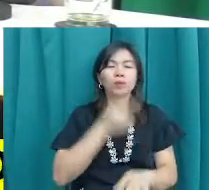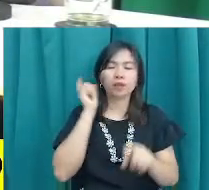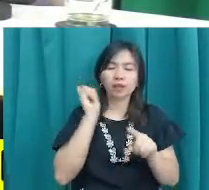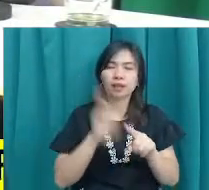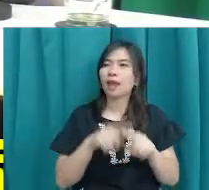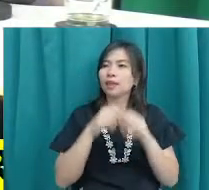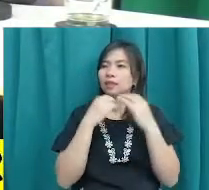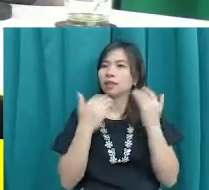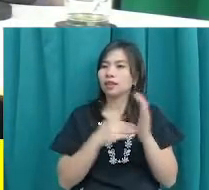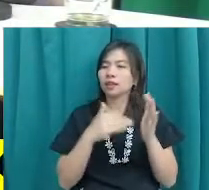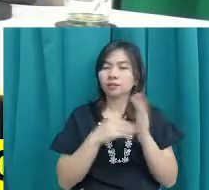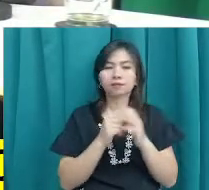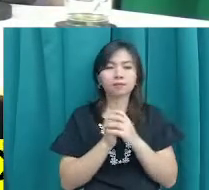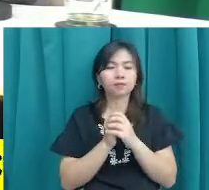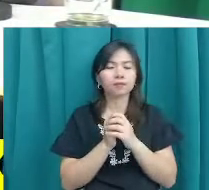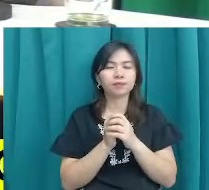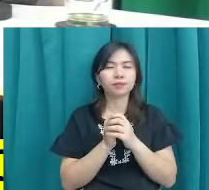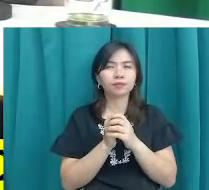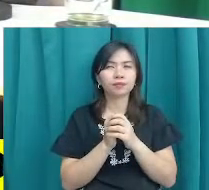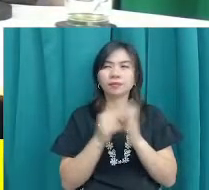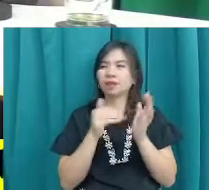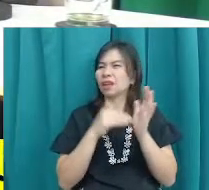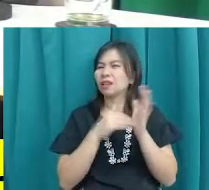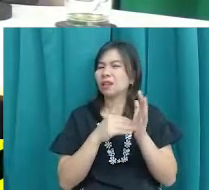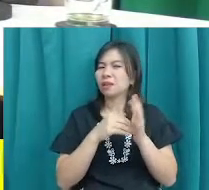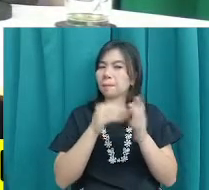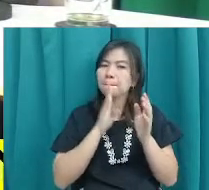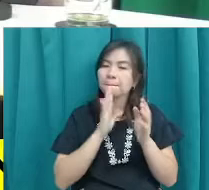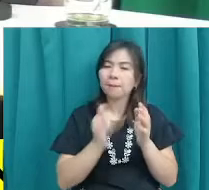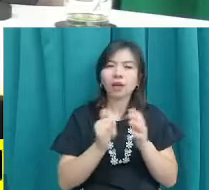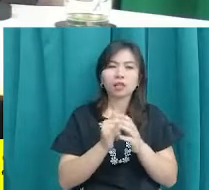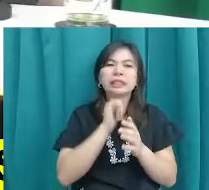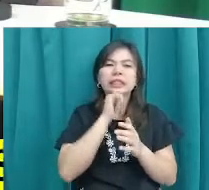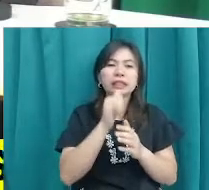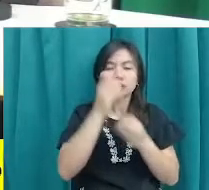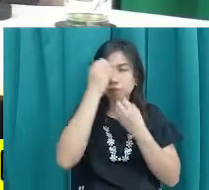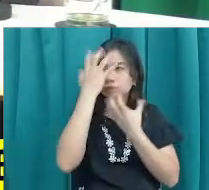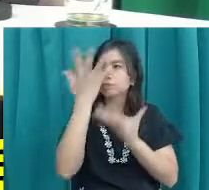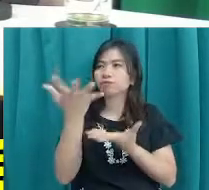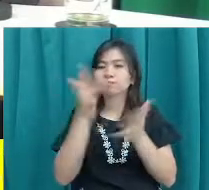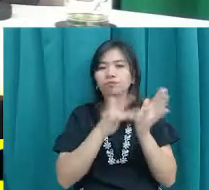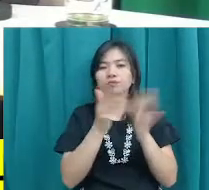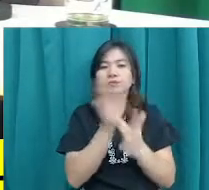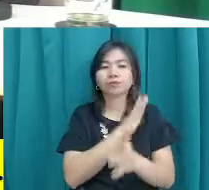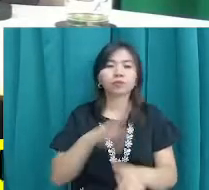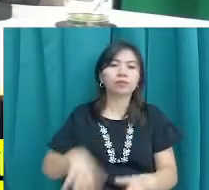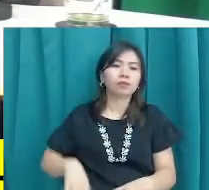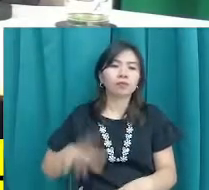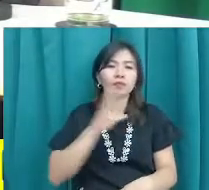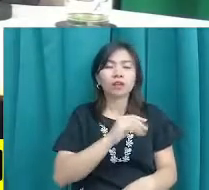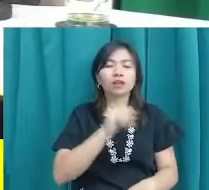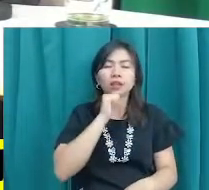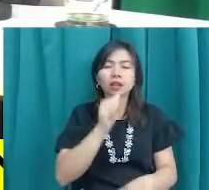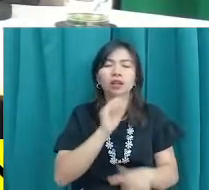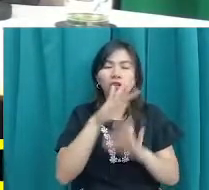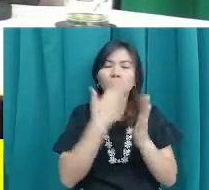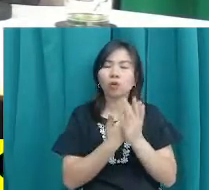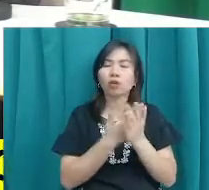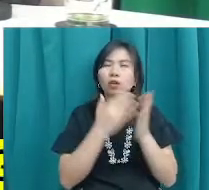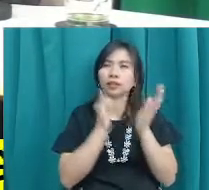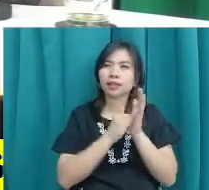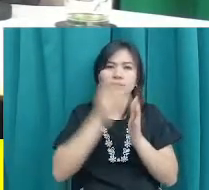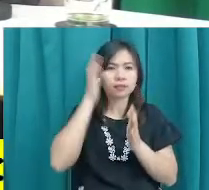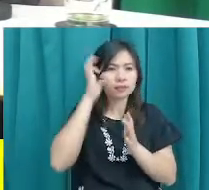sa inyo, paano niyo pinagkakalulo sa pagmamagitan ng hindi pagsunod kay Kristo at hindi paggawa ng mga itinuro niya sa